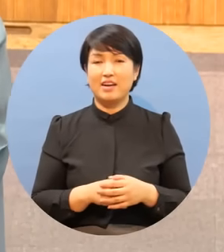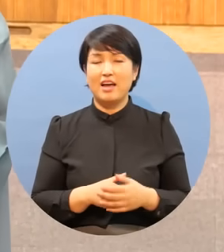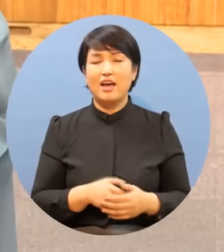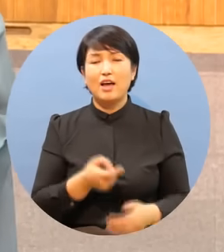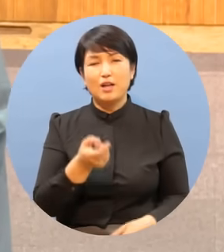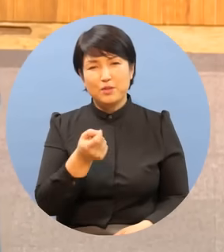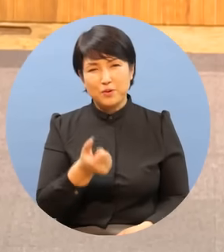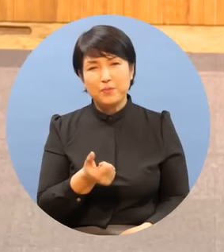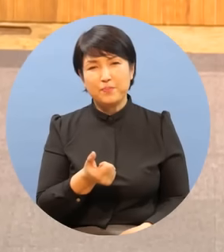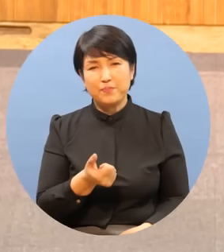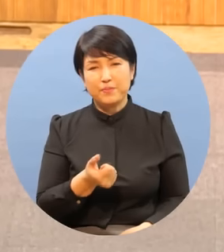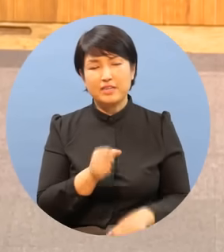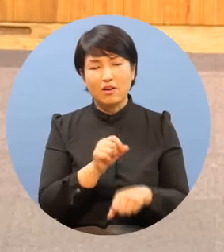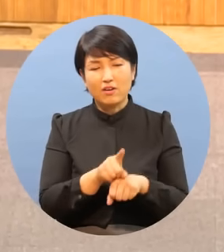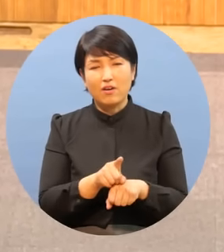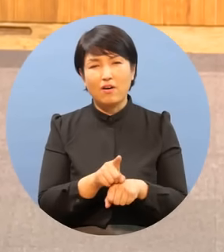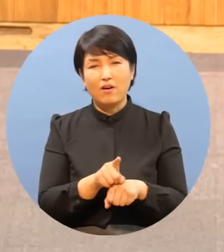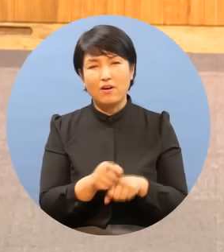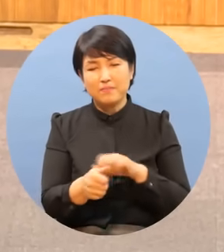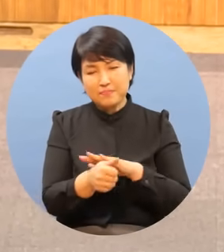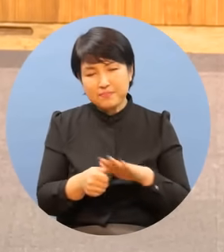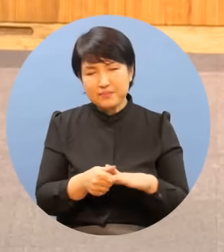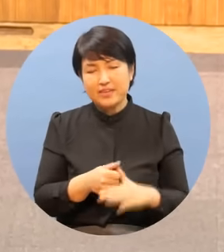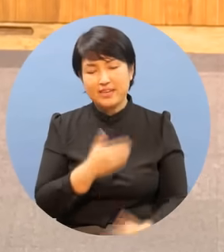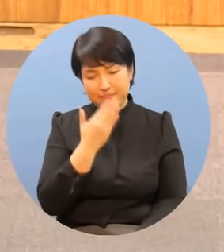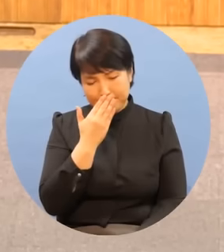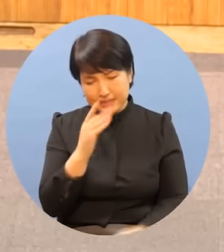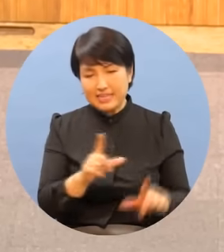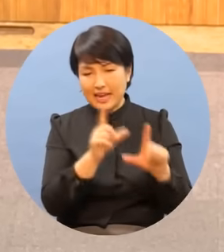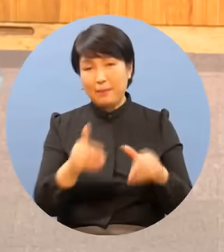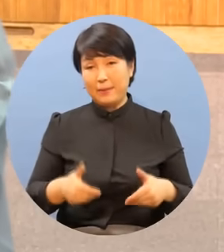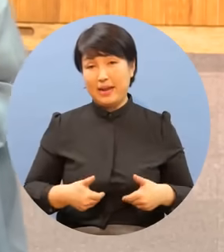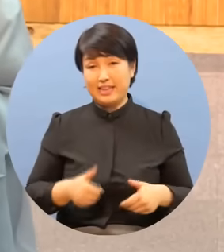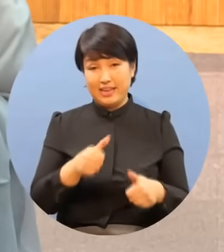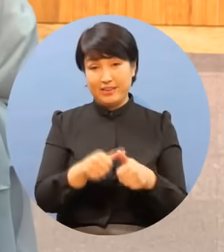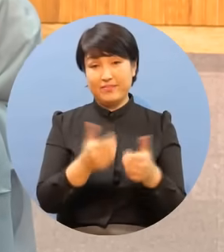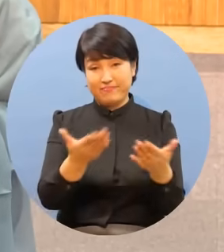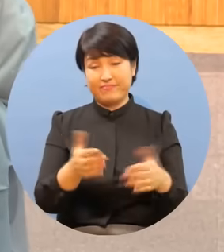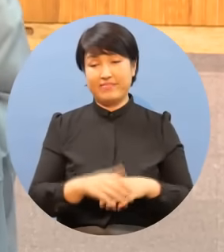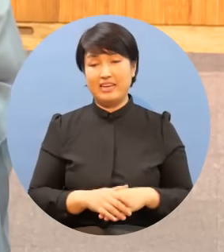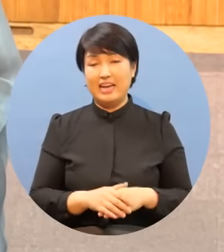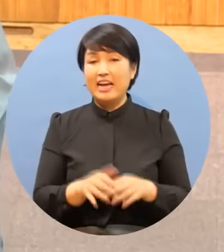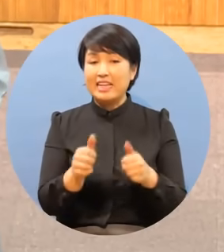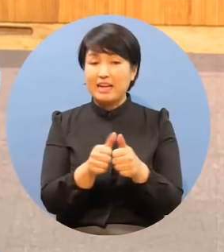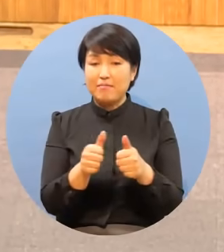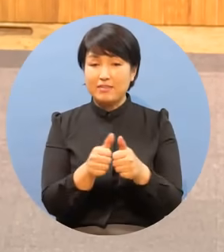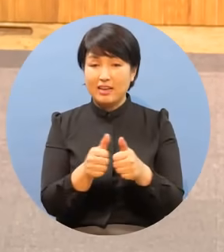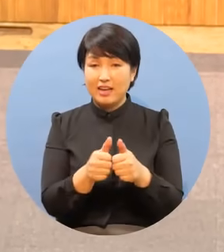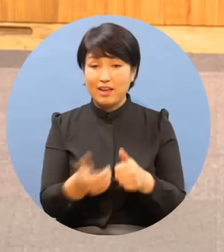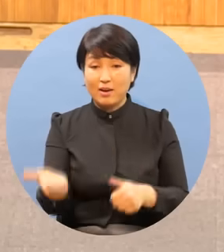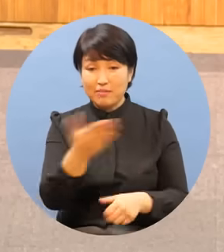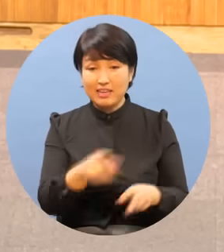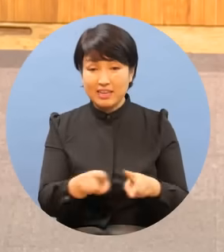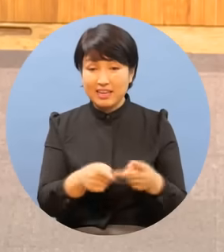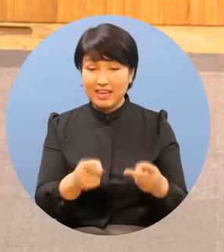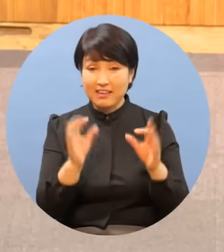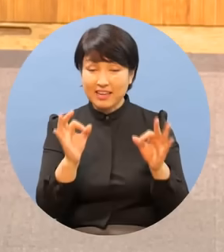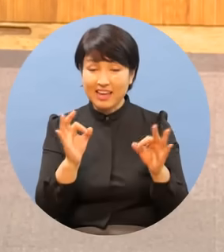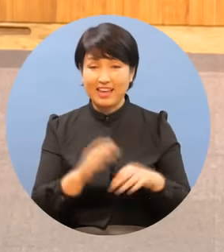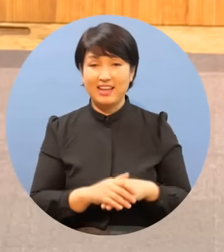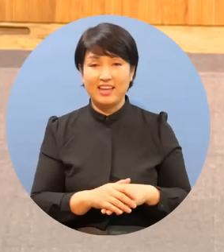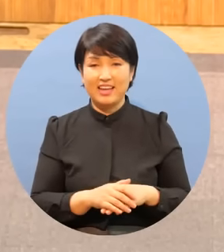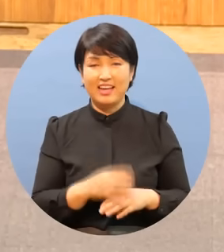그러니까 좀 숙이고 사는 게 필요하다 이런 조언을 좀 드립니다. 남자분들 여기 좀 계시는데